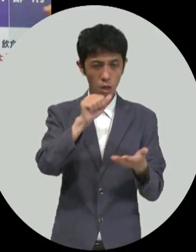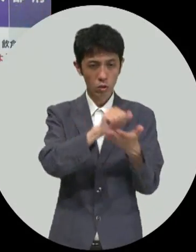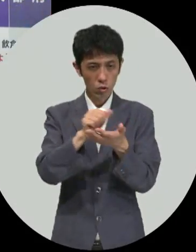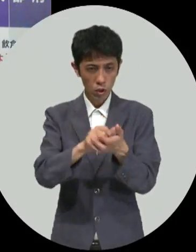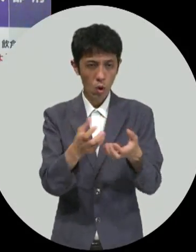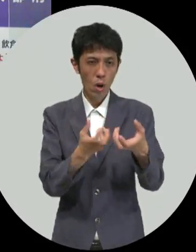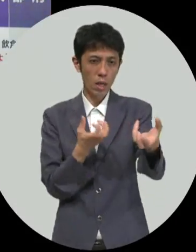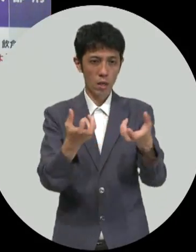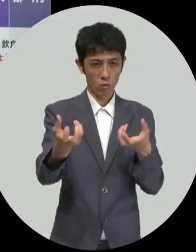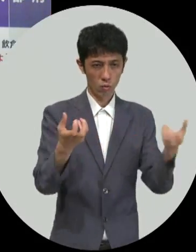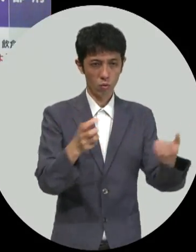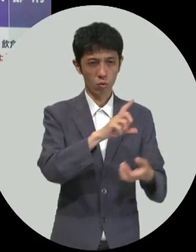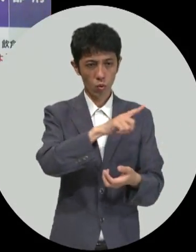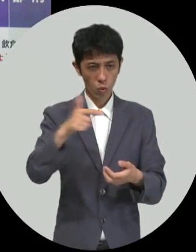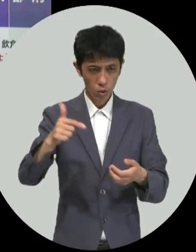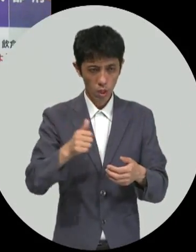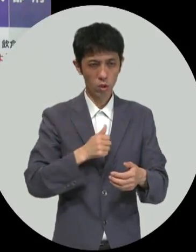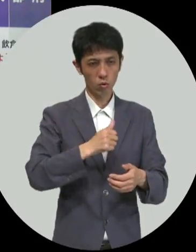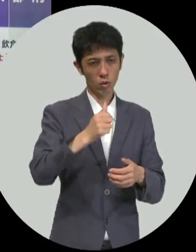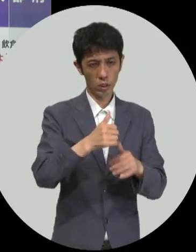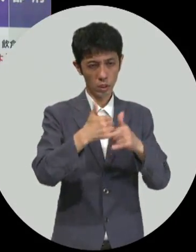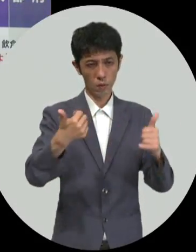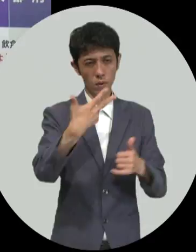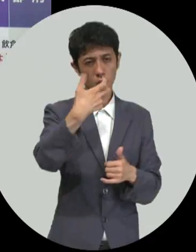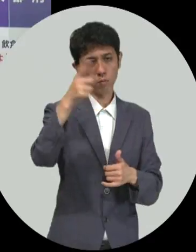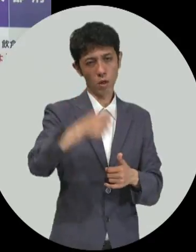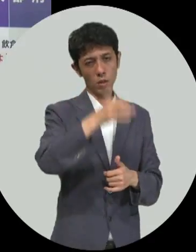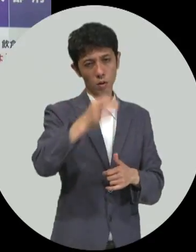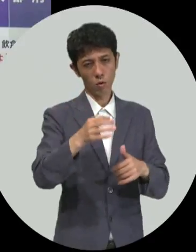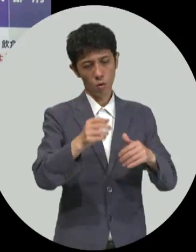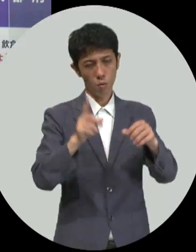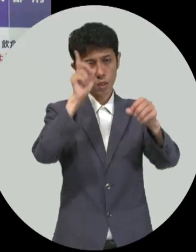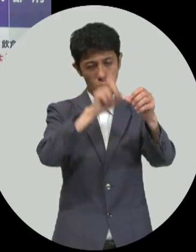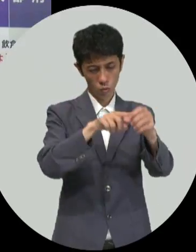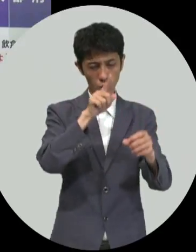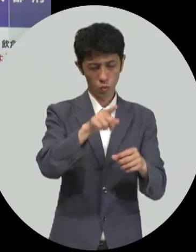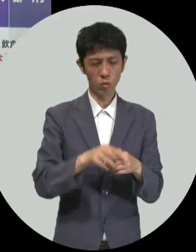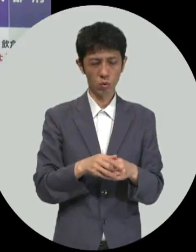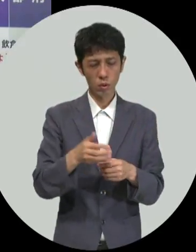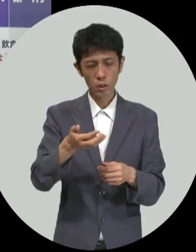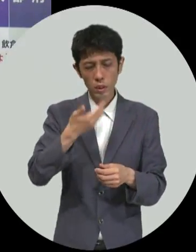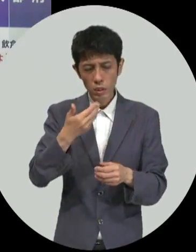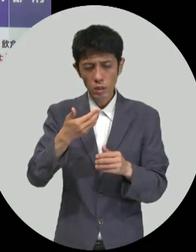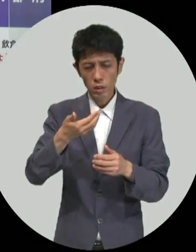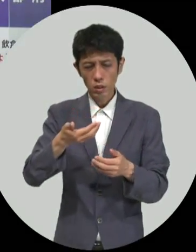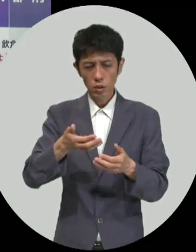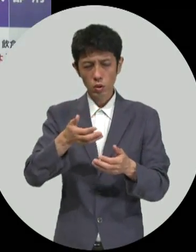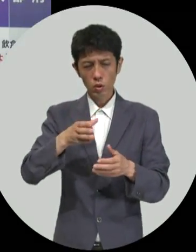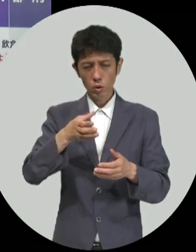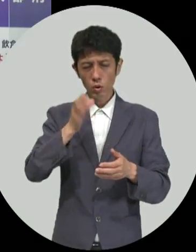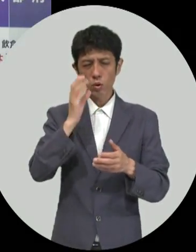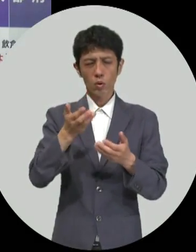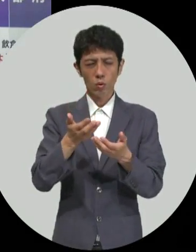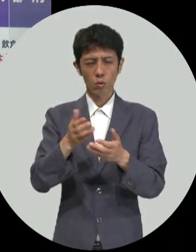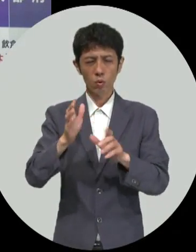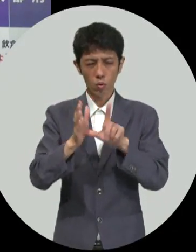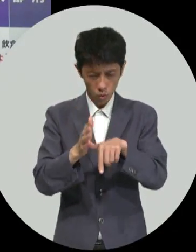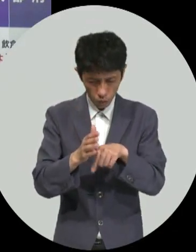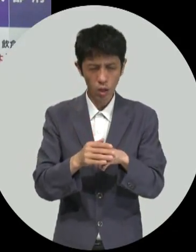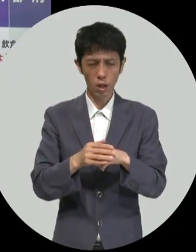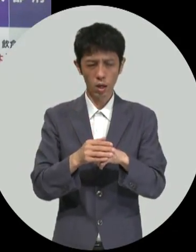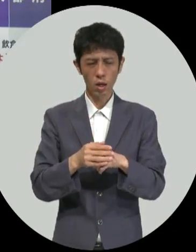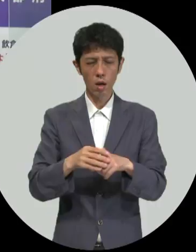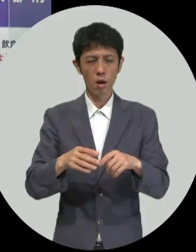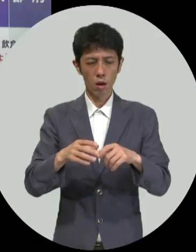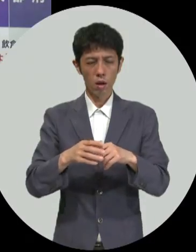して出勤者数の7割削減を目指す。それから飲食機会では大人数を避け、特に京都マナーにつきましてはマスクの